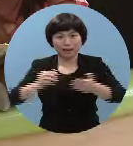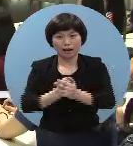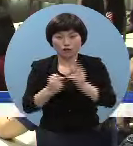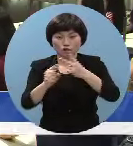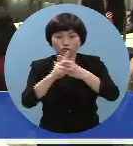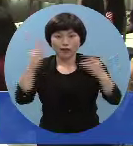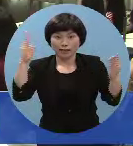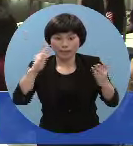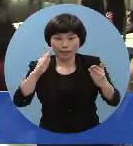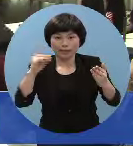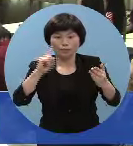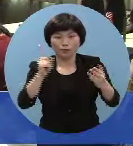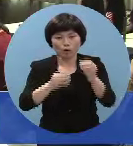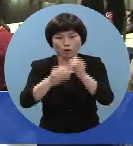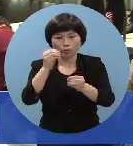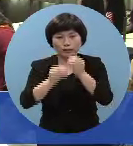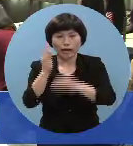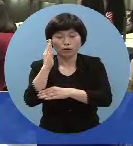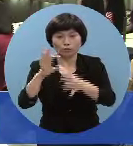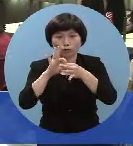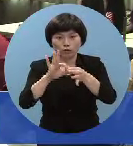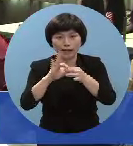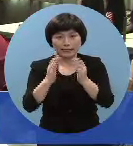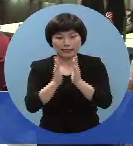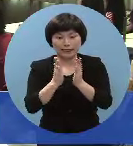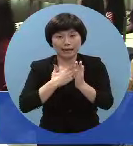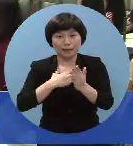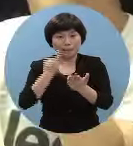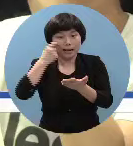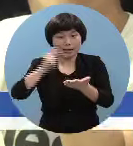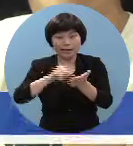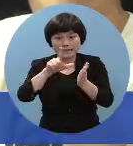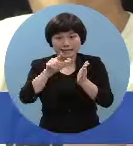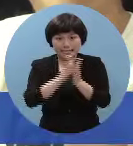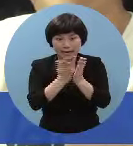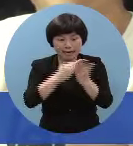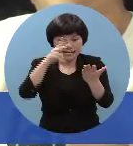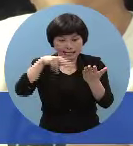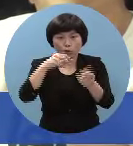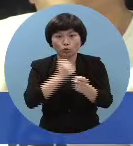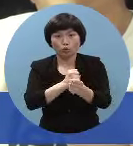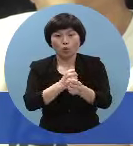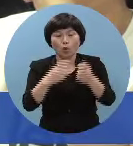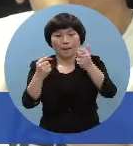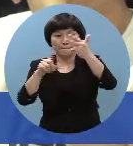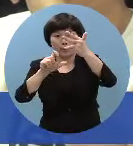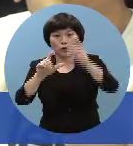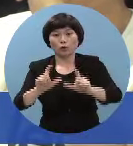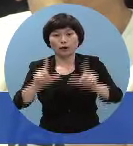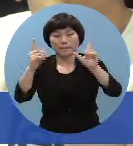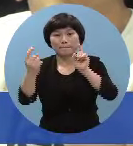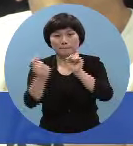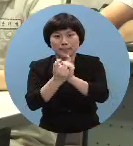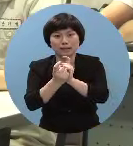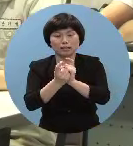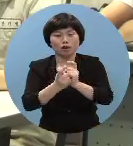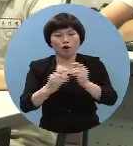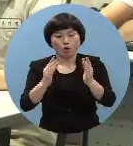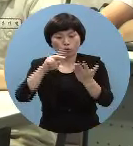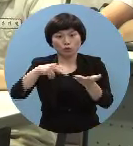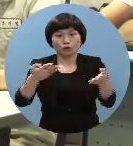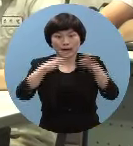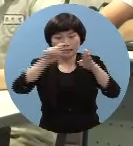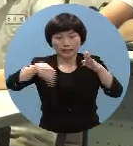중학생은 인문고전을 통한 나를 발견하는 책 읽기와 광복 70주년에 맞춰 도서관에서 만나는 우리 역사